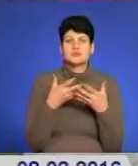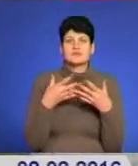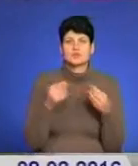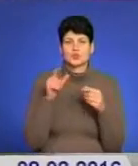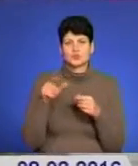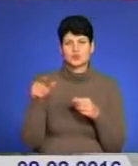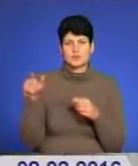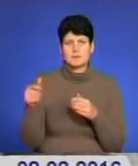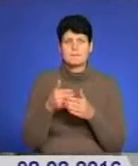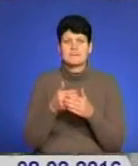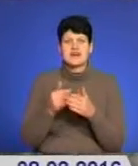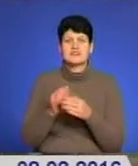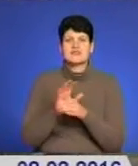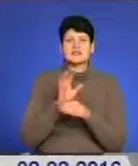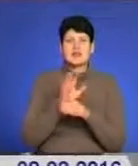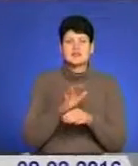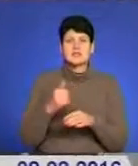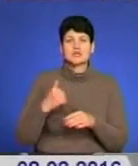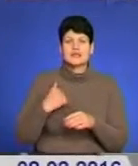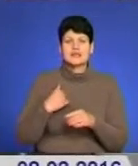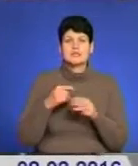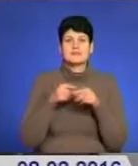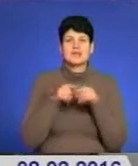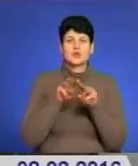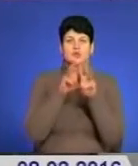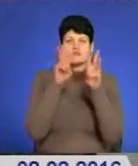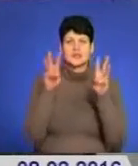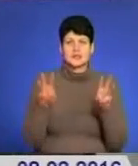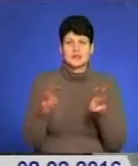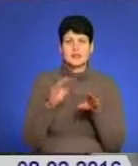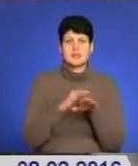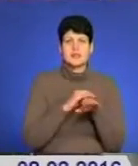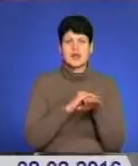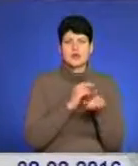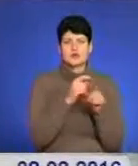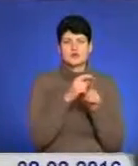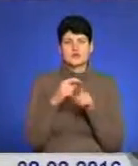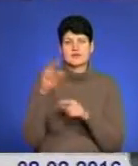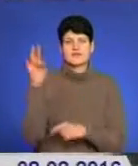Перед відправленням солдатів і техніку освятили та благословили священики.